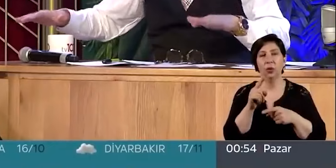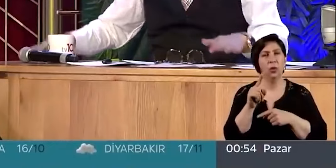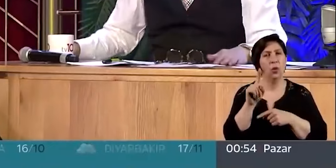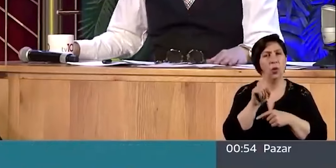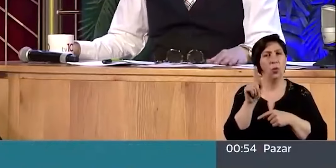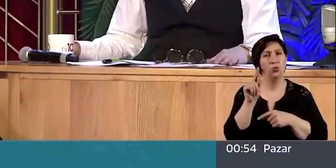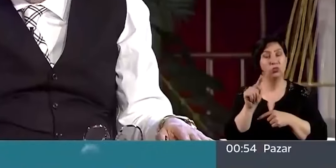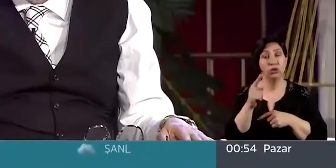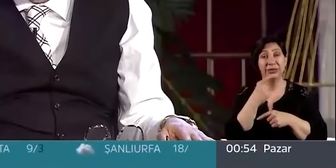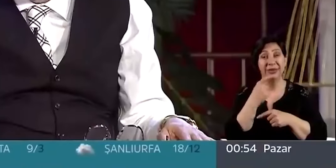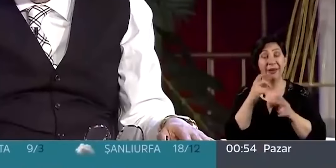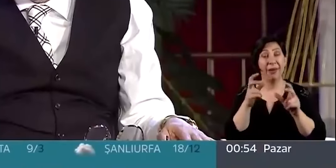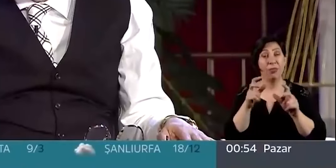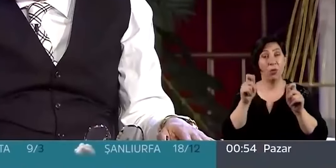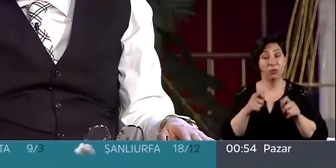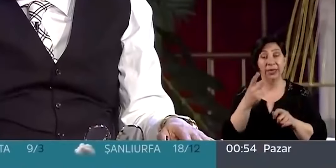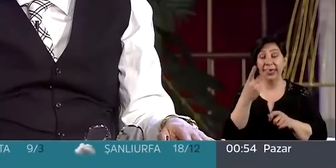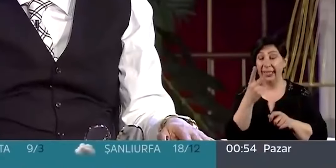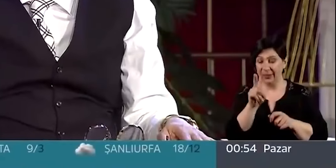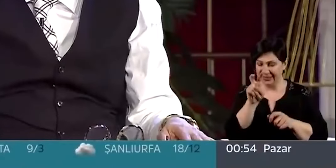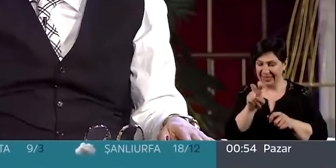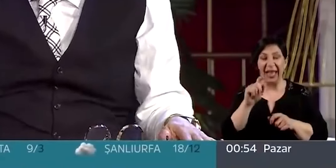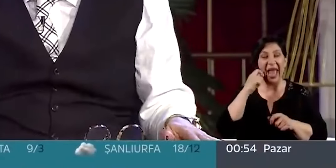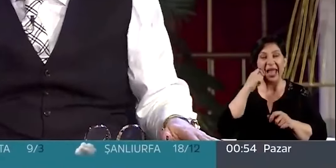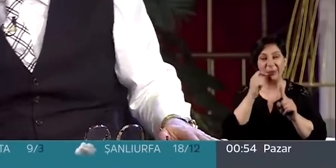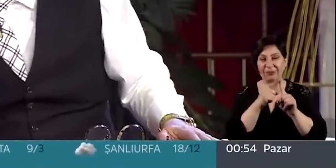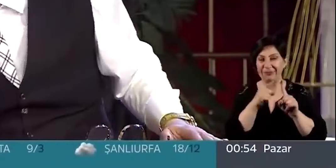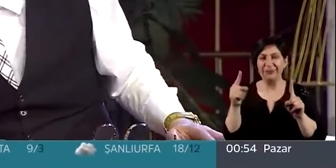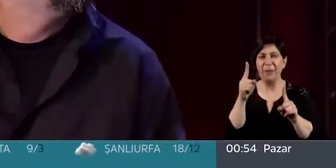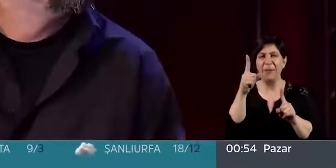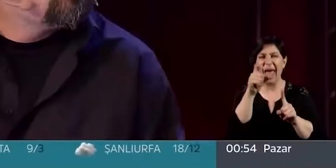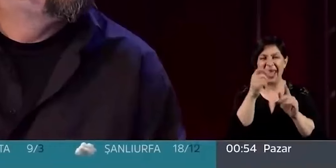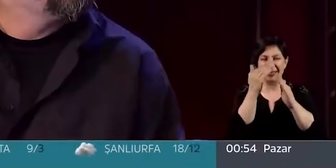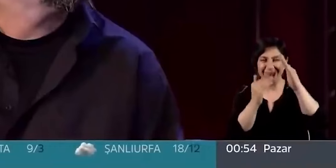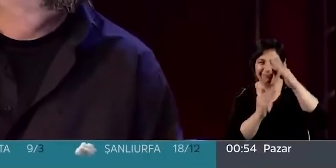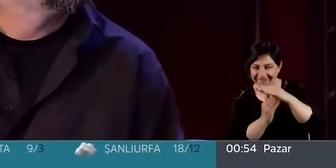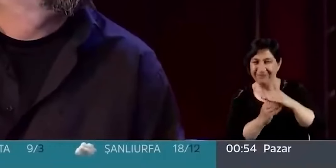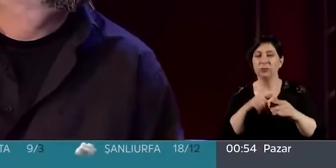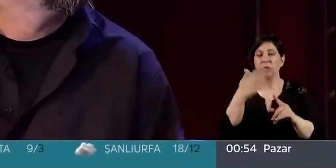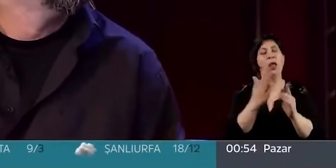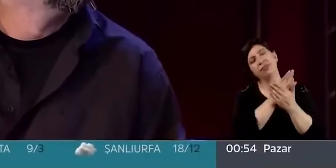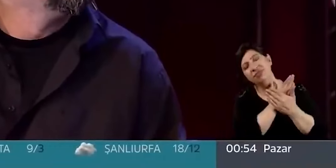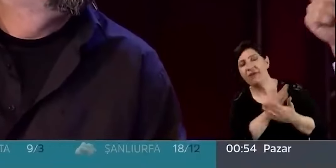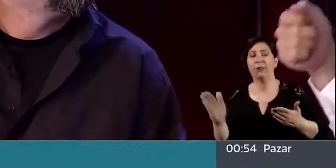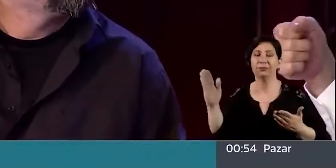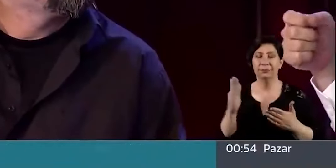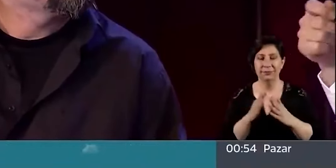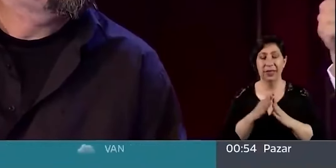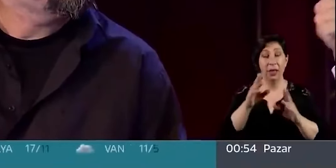ya. 10,5. 10,5 sene 10,5 mi oldu? 2008 Ekim'den beri sadece bir ara verdim. Maşallah sana. Evet, çok sene. Önemli bir